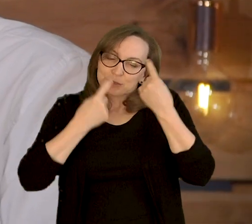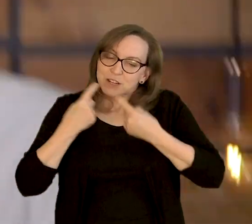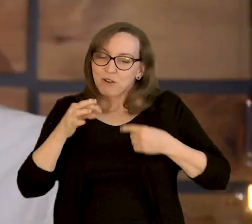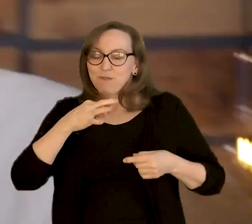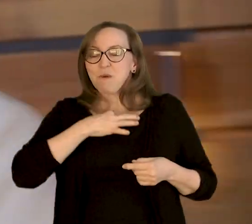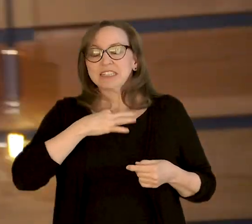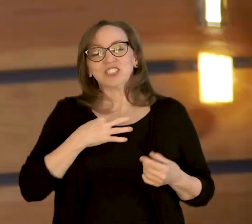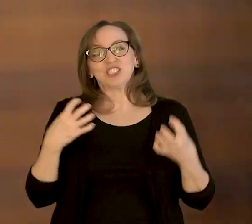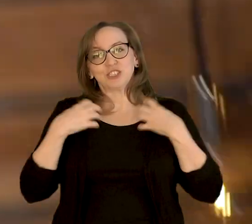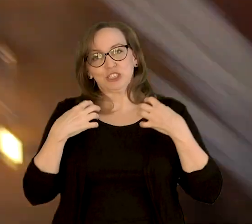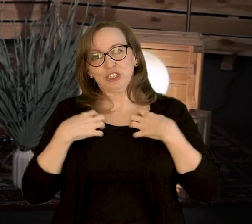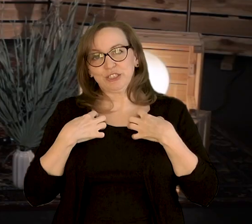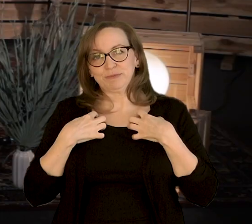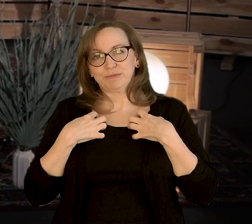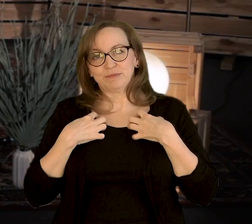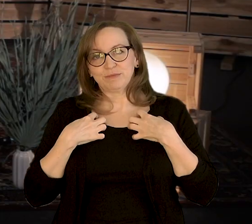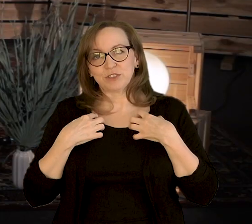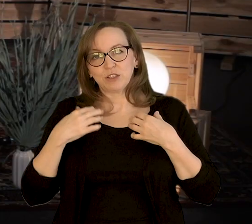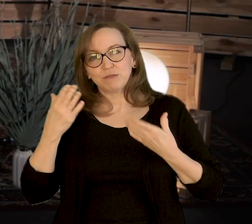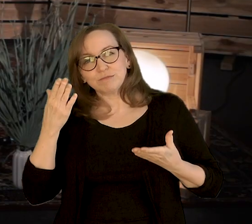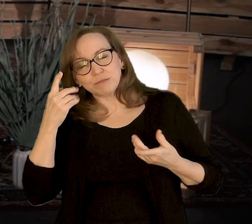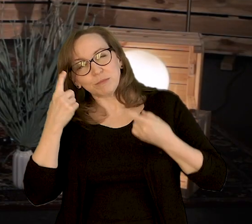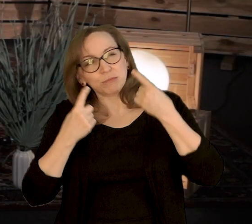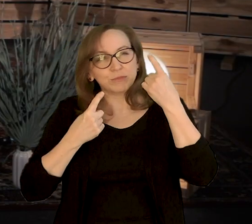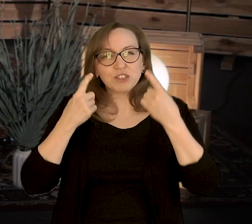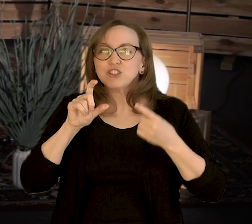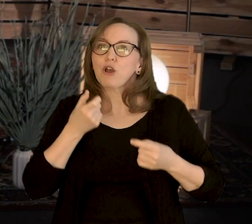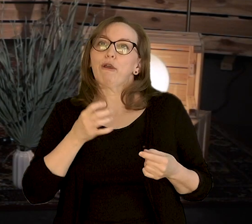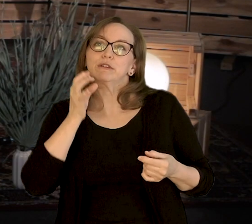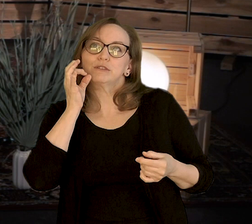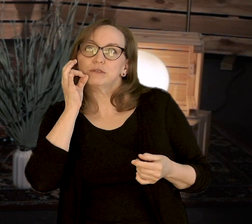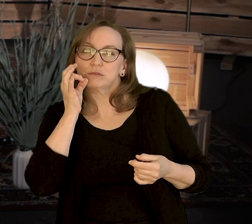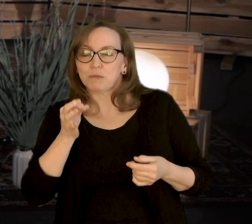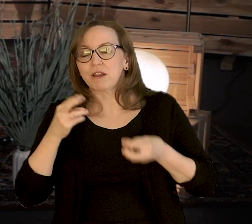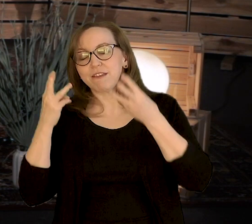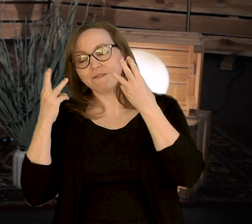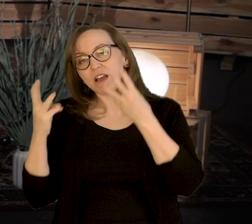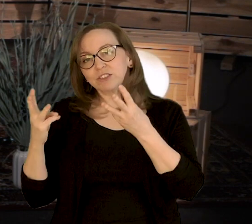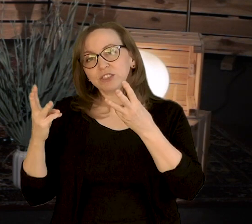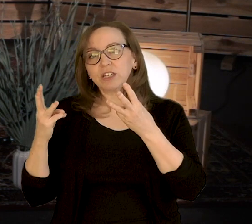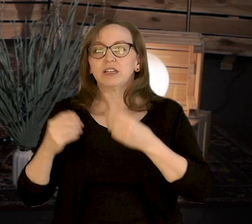życiem. Byśmy zastanowili się nad tym, co jest dla nas ważne.